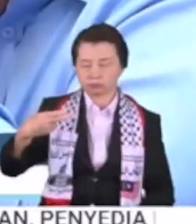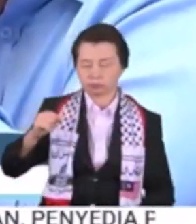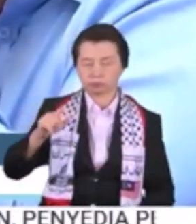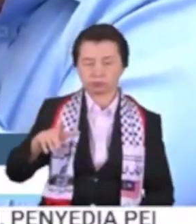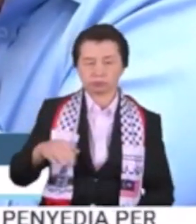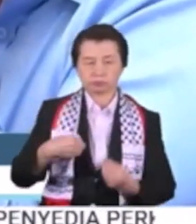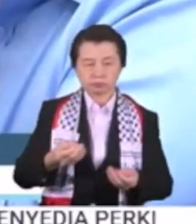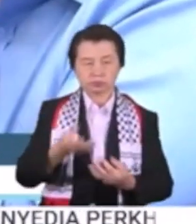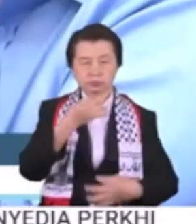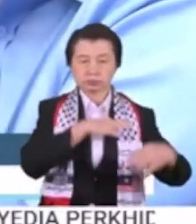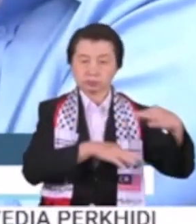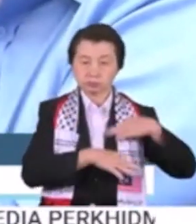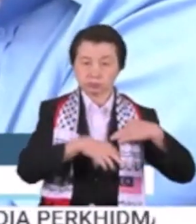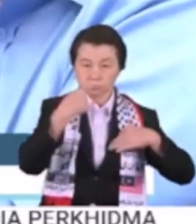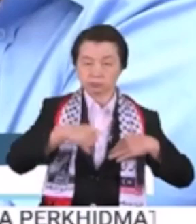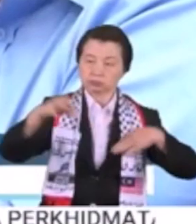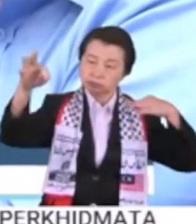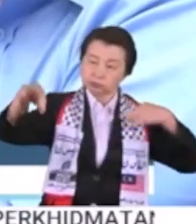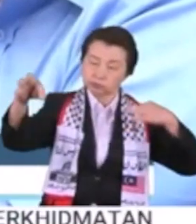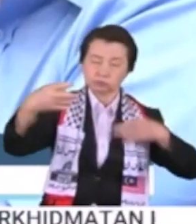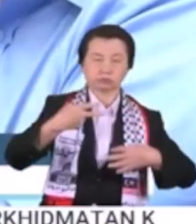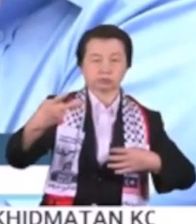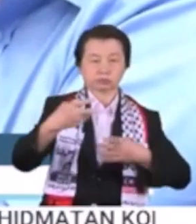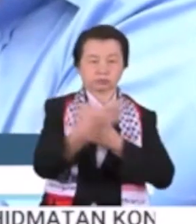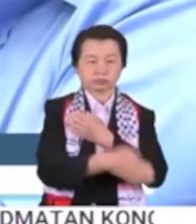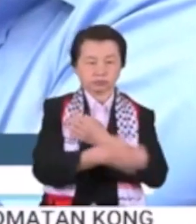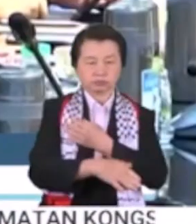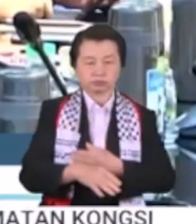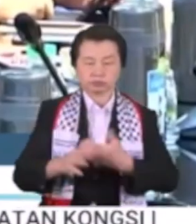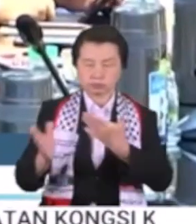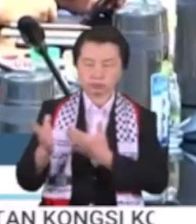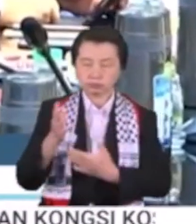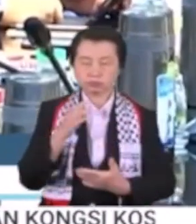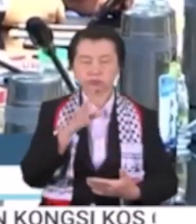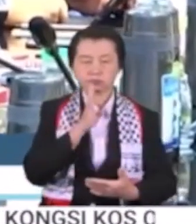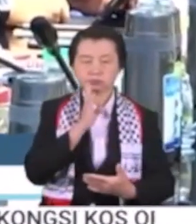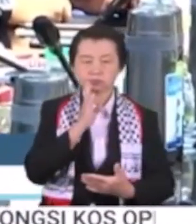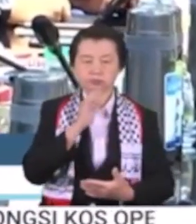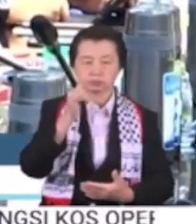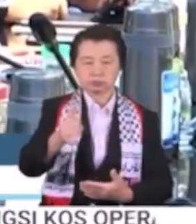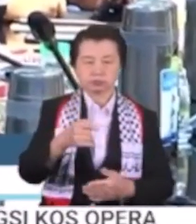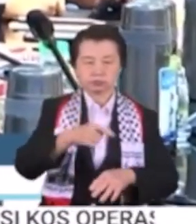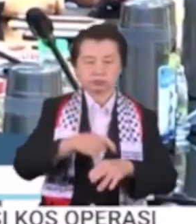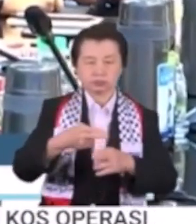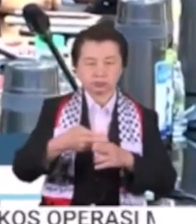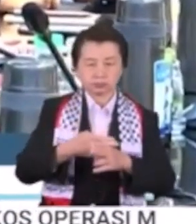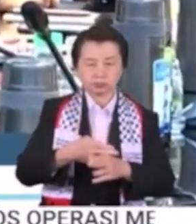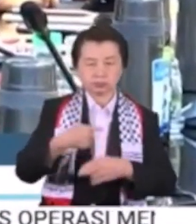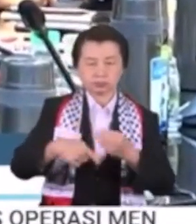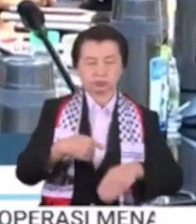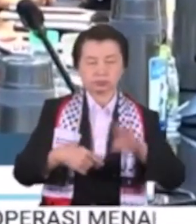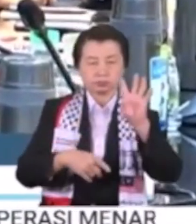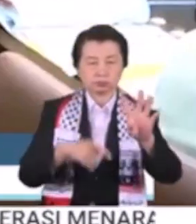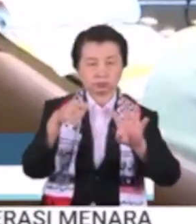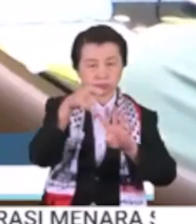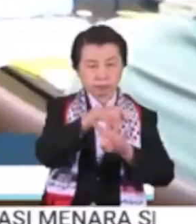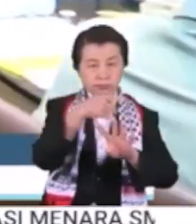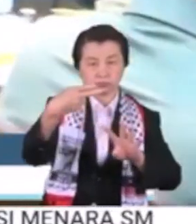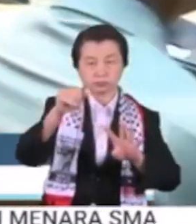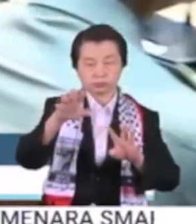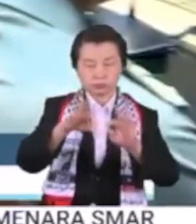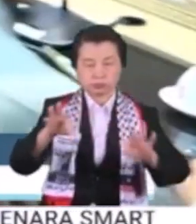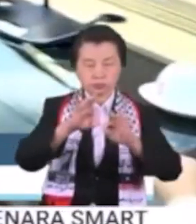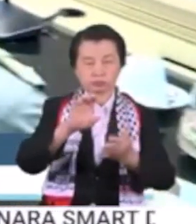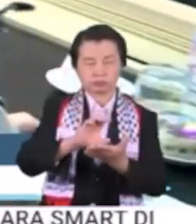yang memberi faedah kepada kedua-dua negara. Beliau berkata rundingan dalam masa singkat mengenai empat perkara utama